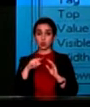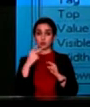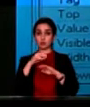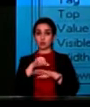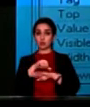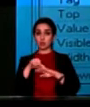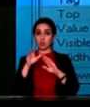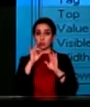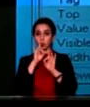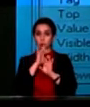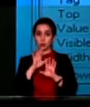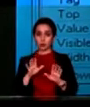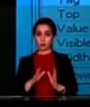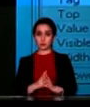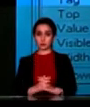chegara bo'lmaydi.